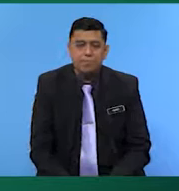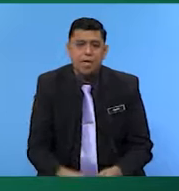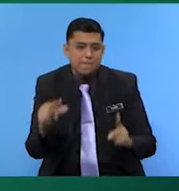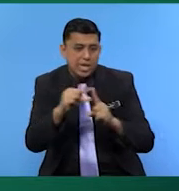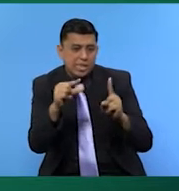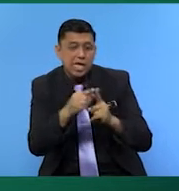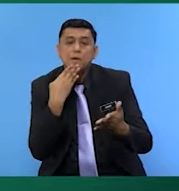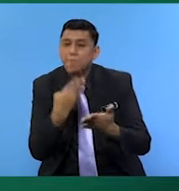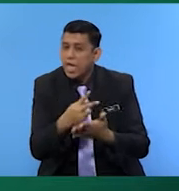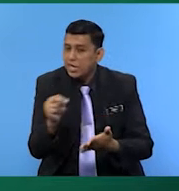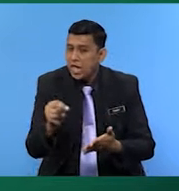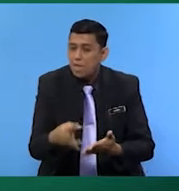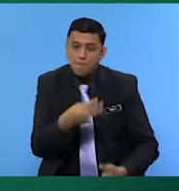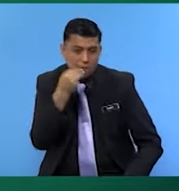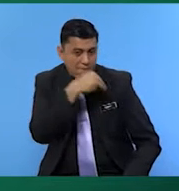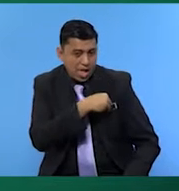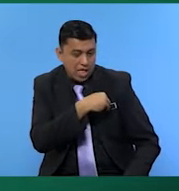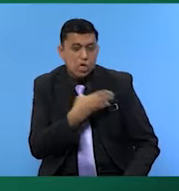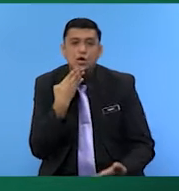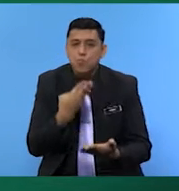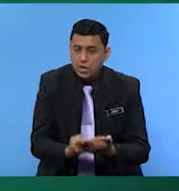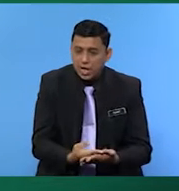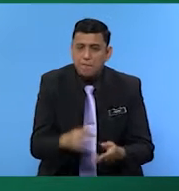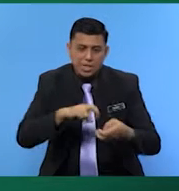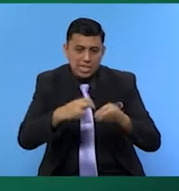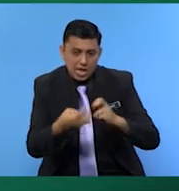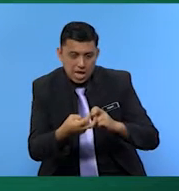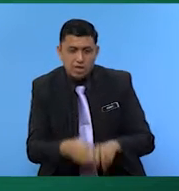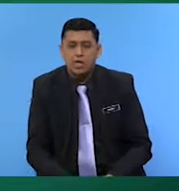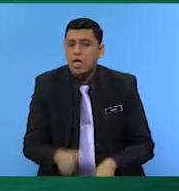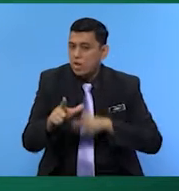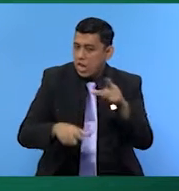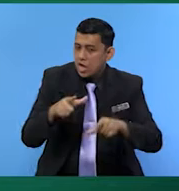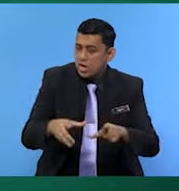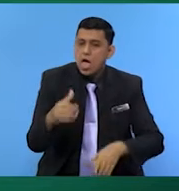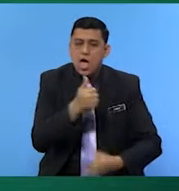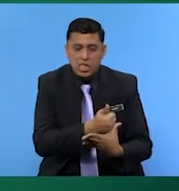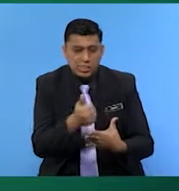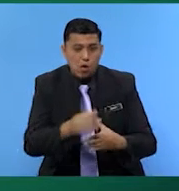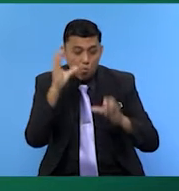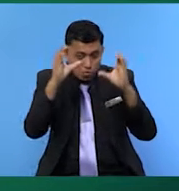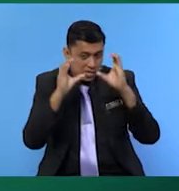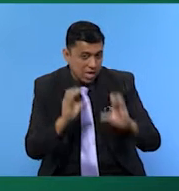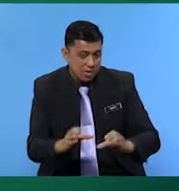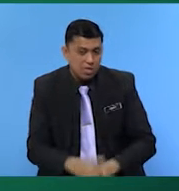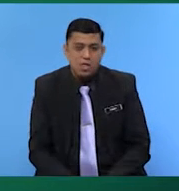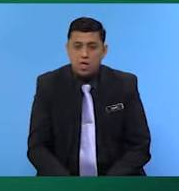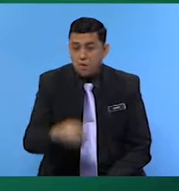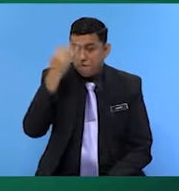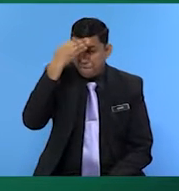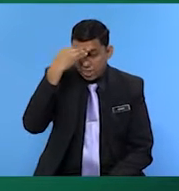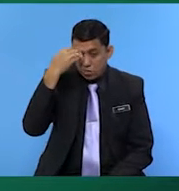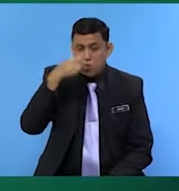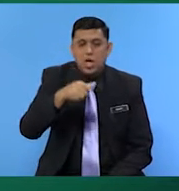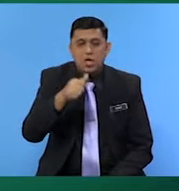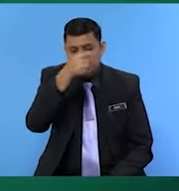terdapat perkataan kebaikan atau manfaat, keburukan atau masalah, langkah atau cara, okay, faktor atau sebab